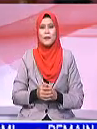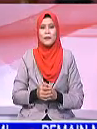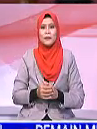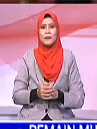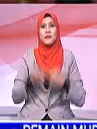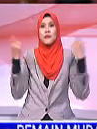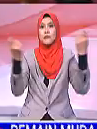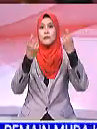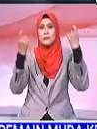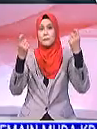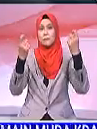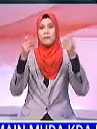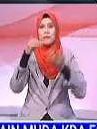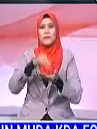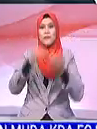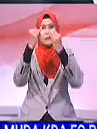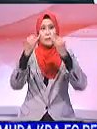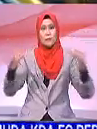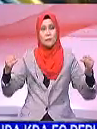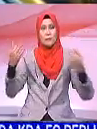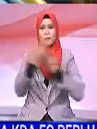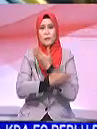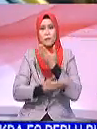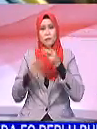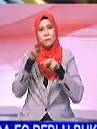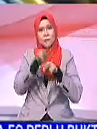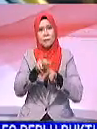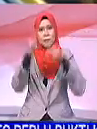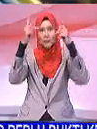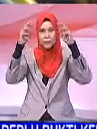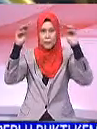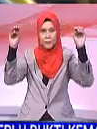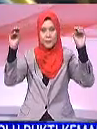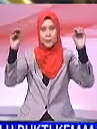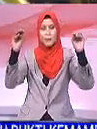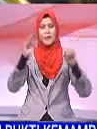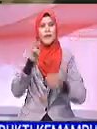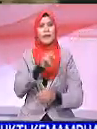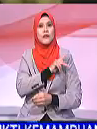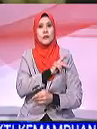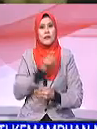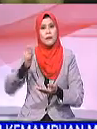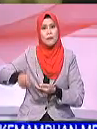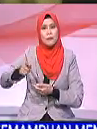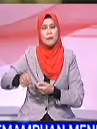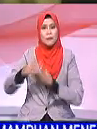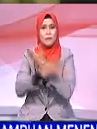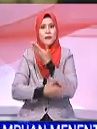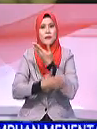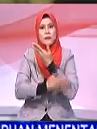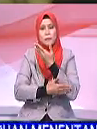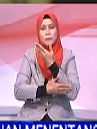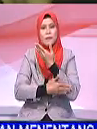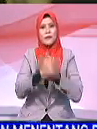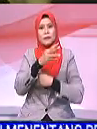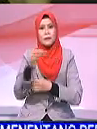Majlis yang berlangsung di Istana Negara disaksikan Perdana Menteri Tan Sri Muhyiddin Yassin, Ketua Hakim Negara Tun Tengku Maimun Tuan